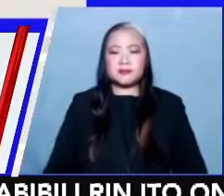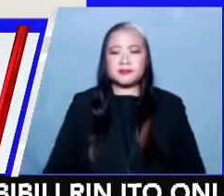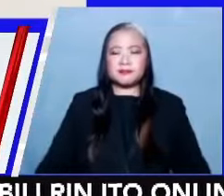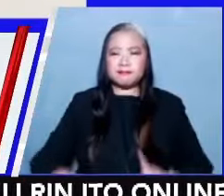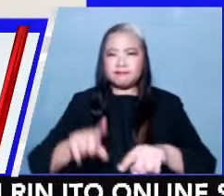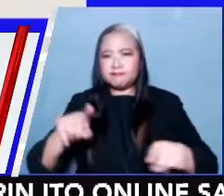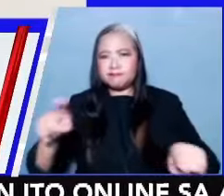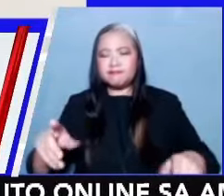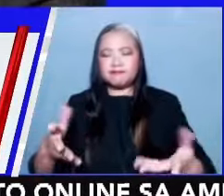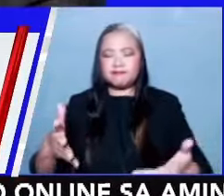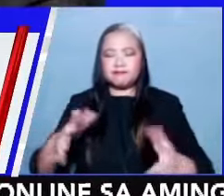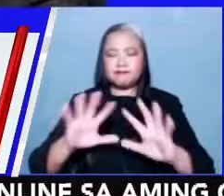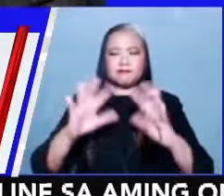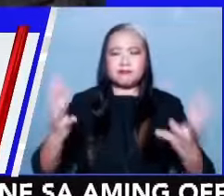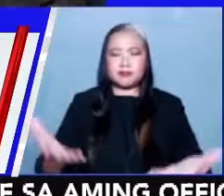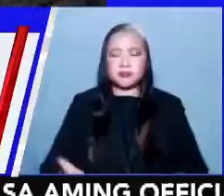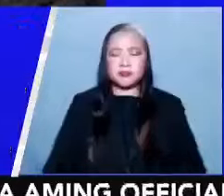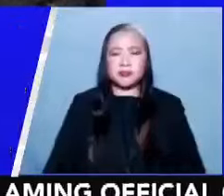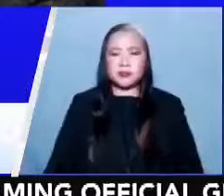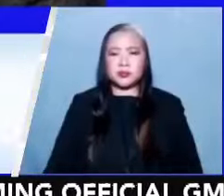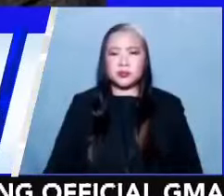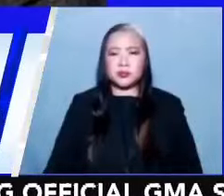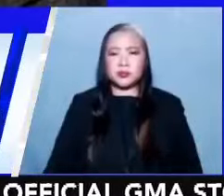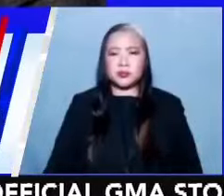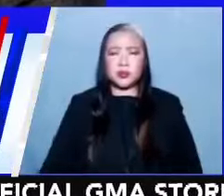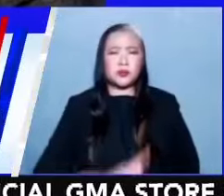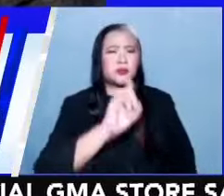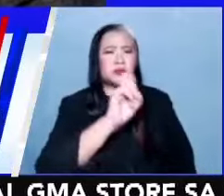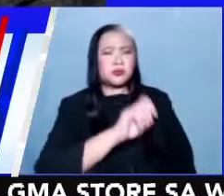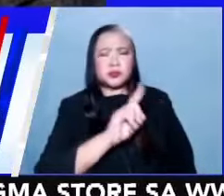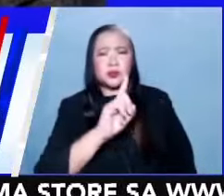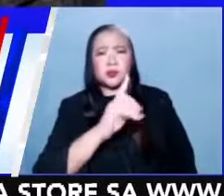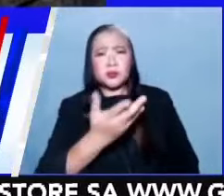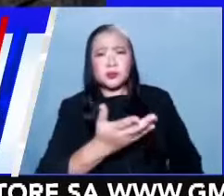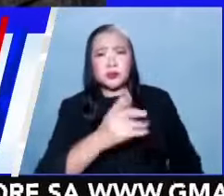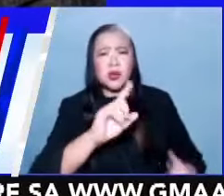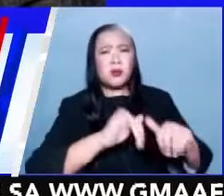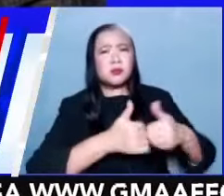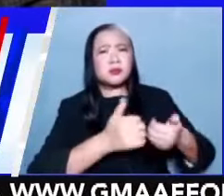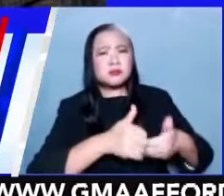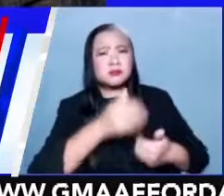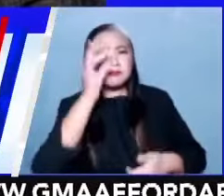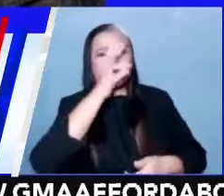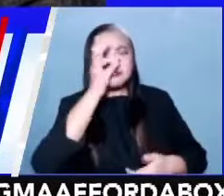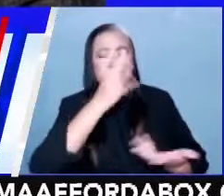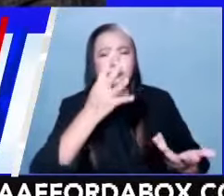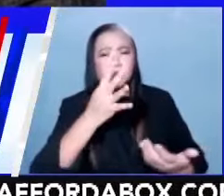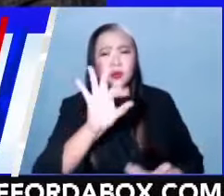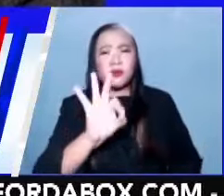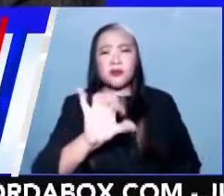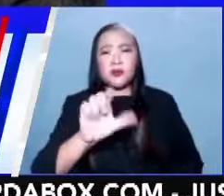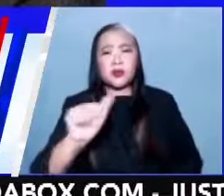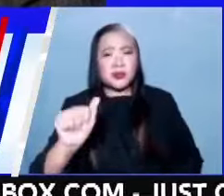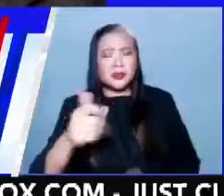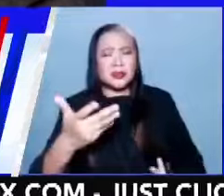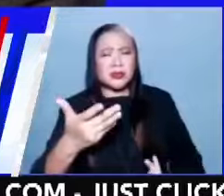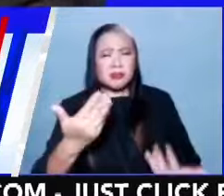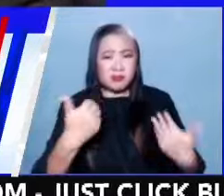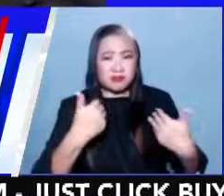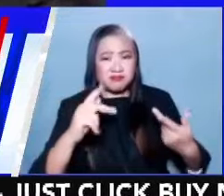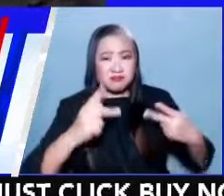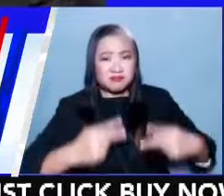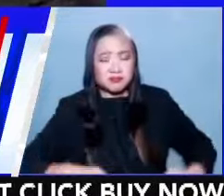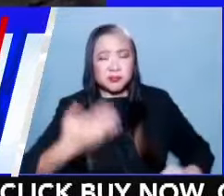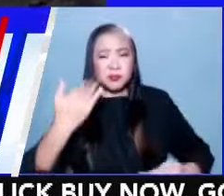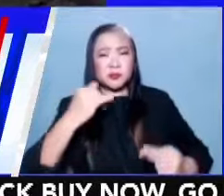mundo. Una po sa lahat, ma'am, kumusta po ang mga kababayan natin dyan sa Florida? May mga Pinoy po bang nasaktan dahil sa Hurricane Milton? Sa ngayon